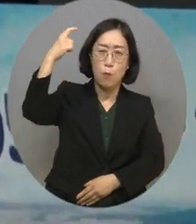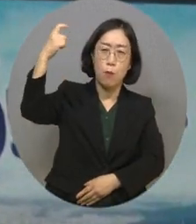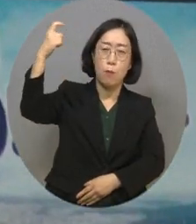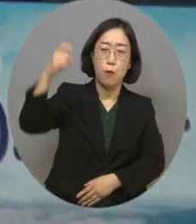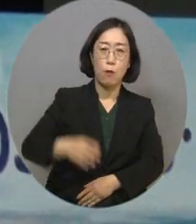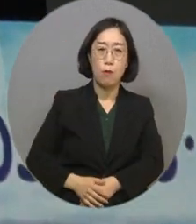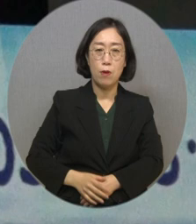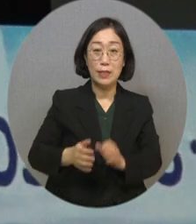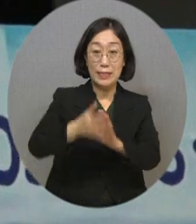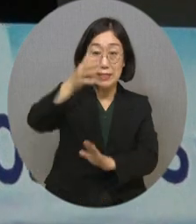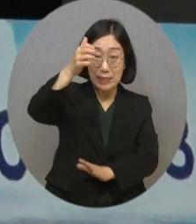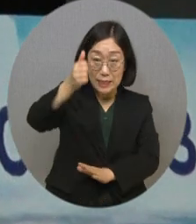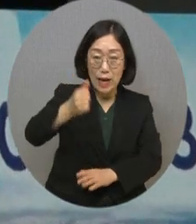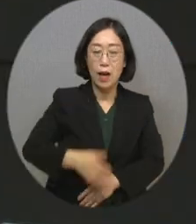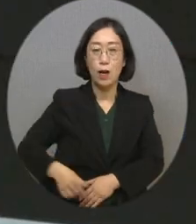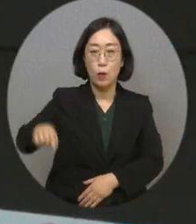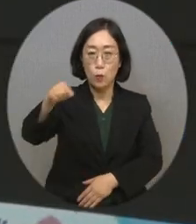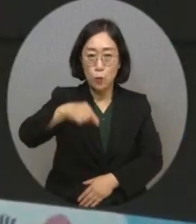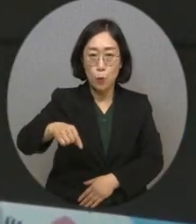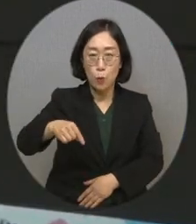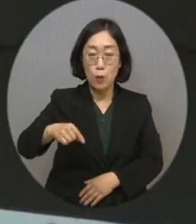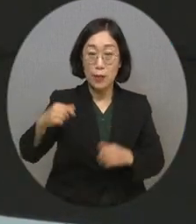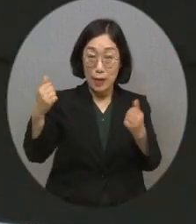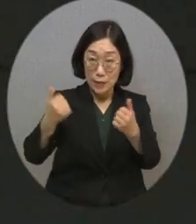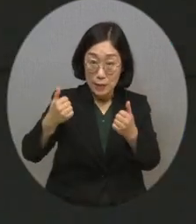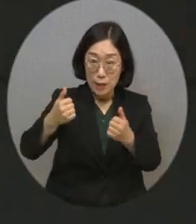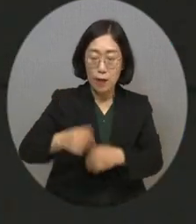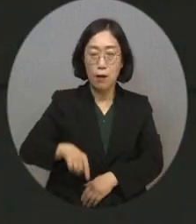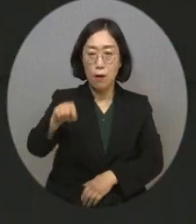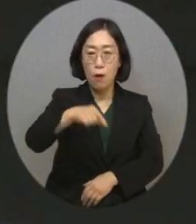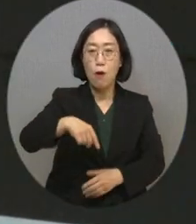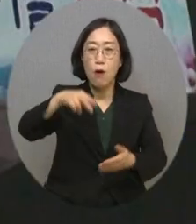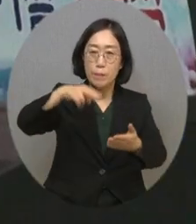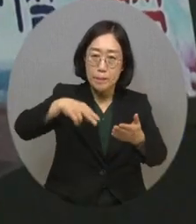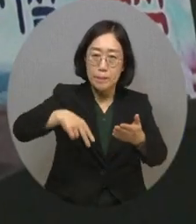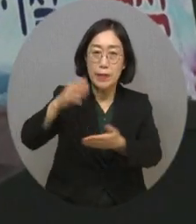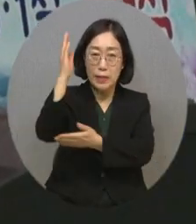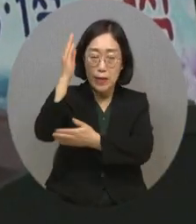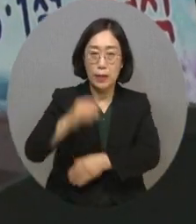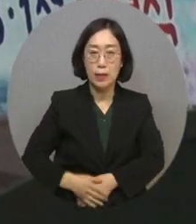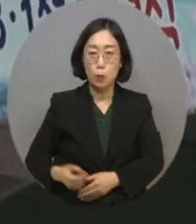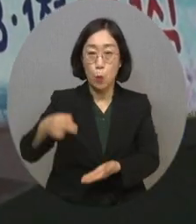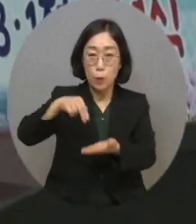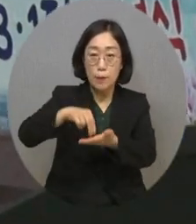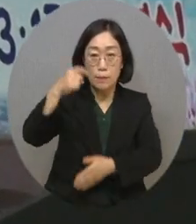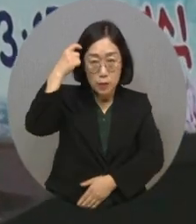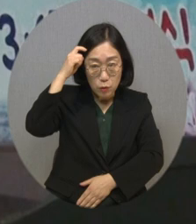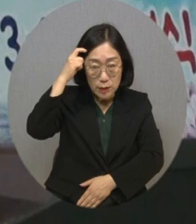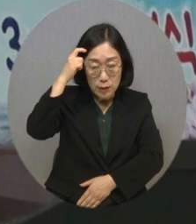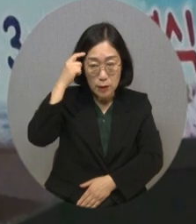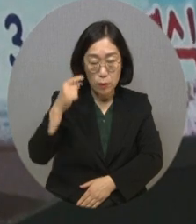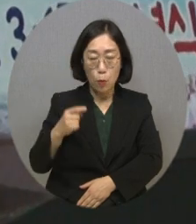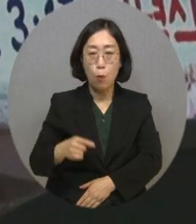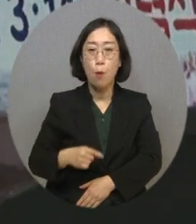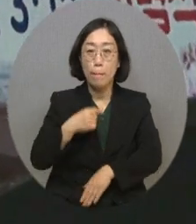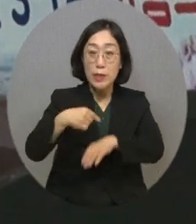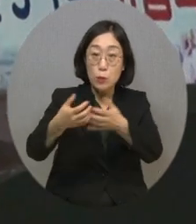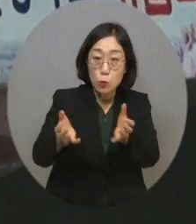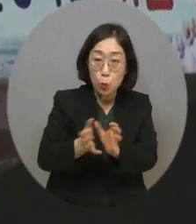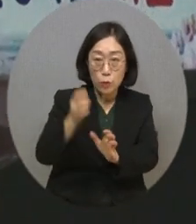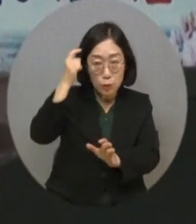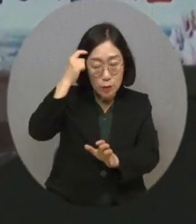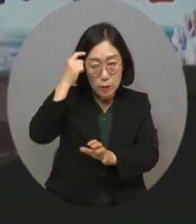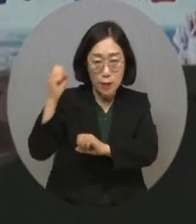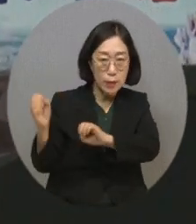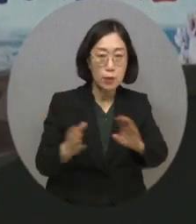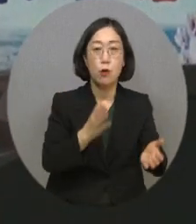국회의원, 시의장이 기념사를 통해 우리들의 독립정신, 민족정신을 잃지 않아야 함을